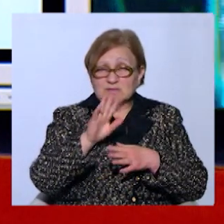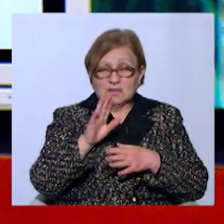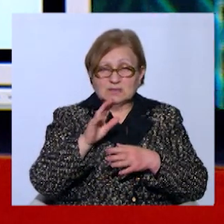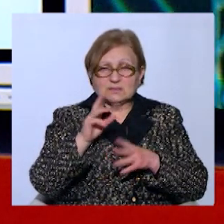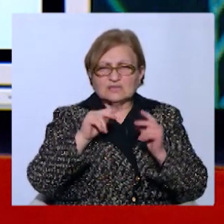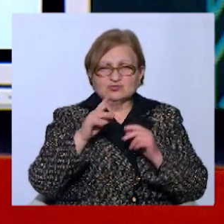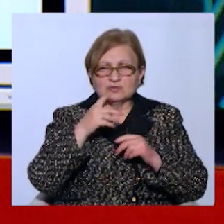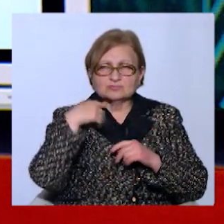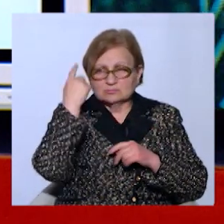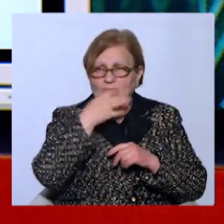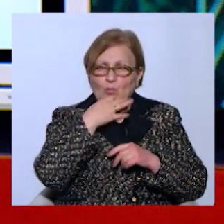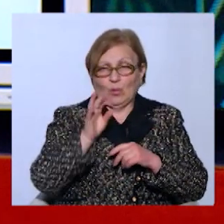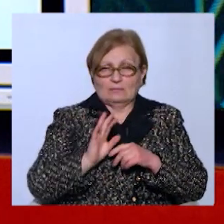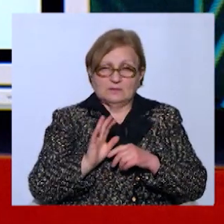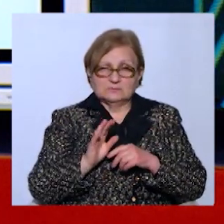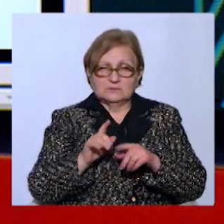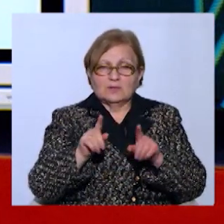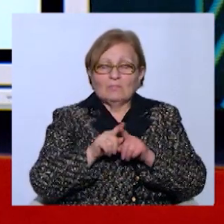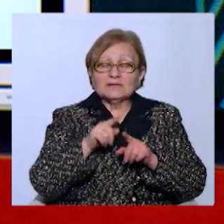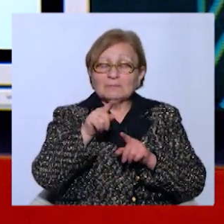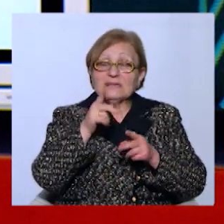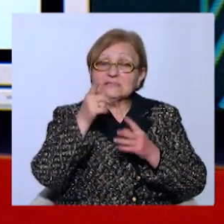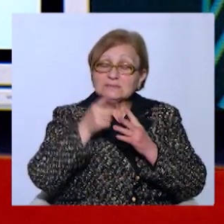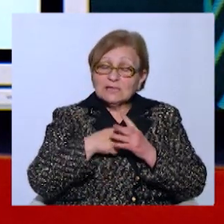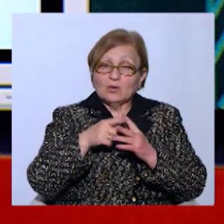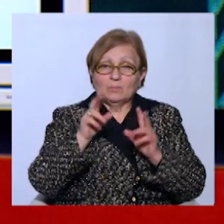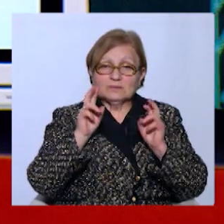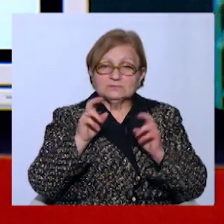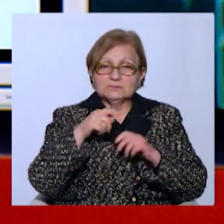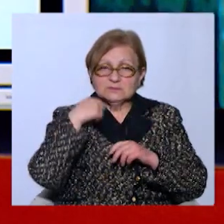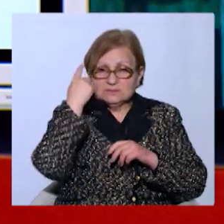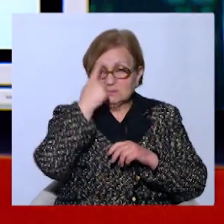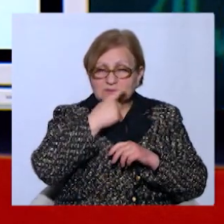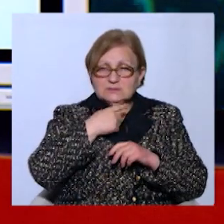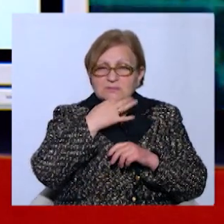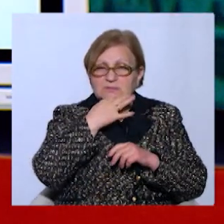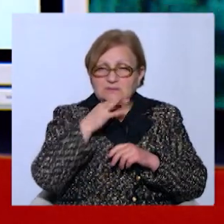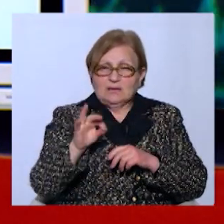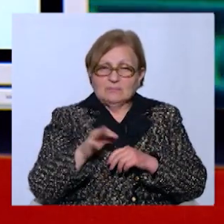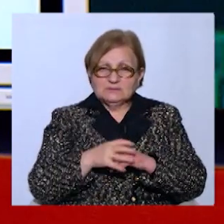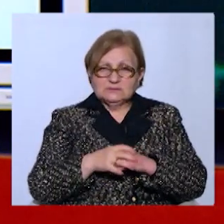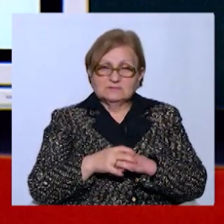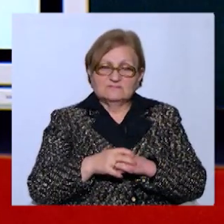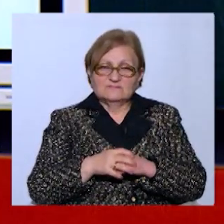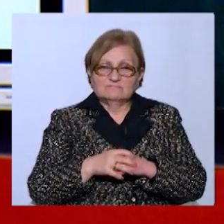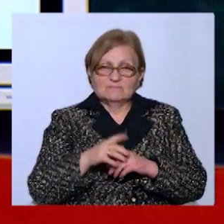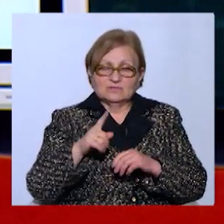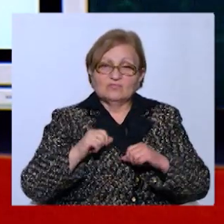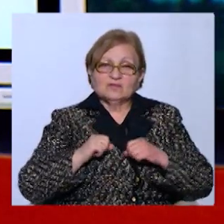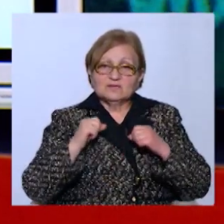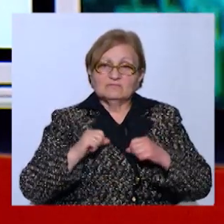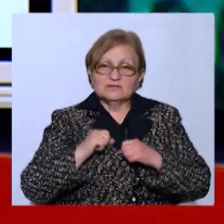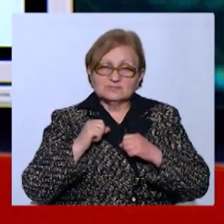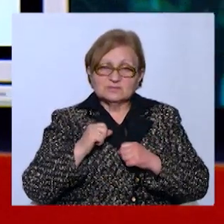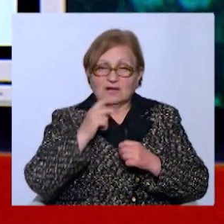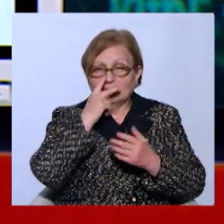ესეთი გაყოფა ნიშნავს, რომ ლამაზად აღიქვავს სახეს. შეიძლება მაგალითად შეაფარდოთ თლიანი სიგრძე აი ამასთან. უბრალოდ ივარჯიშეთ, აბა ნახოთ